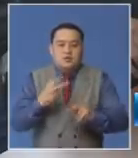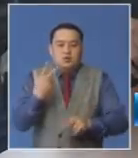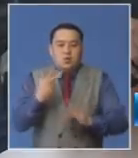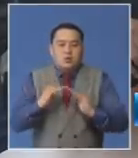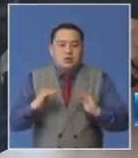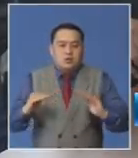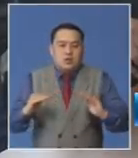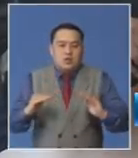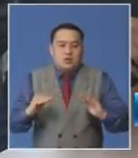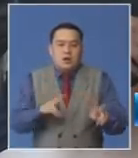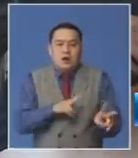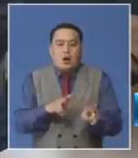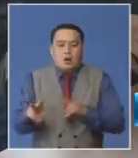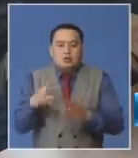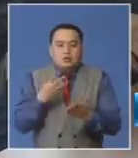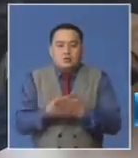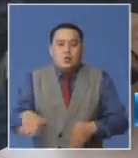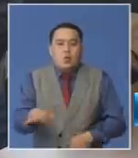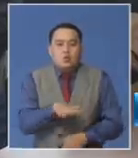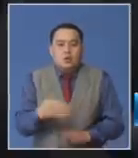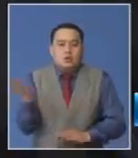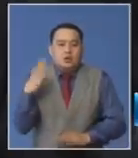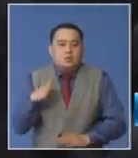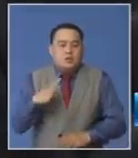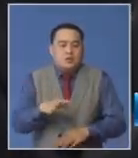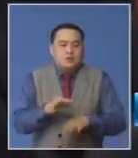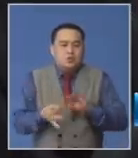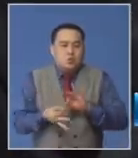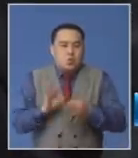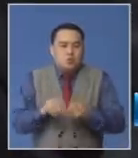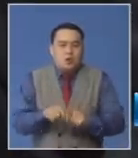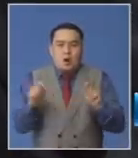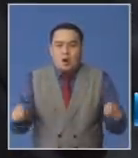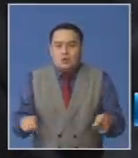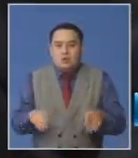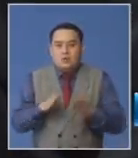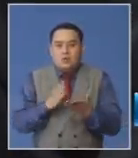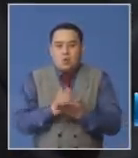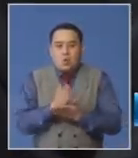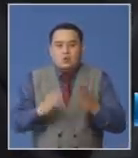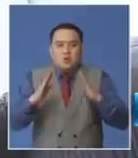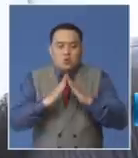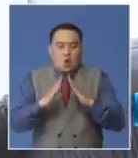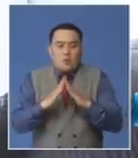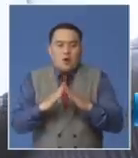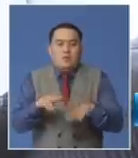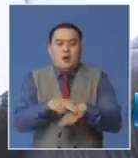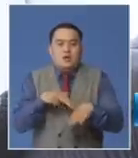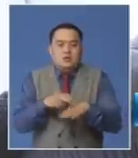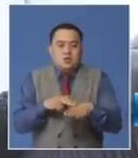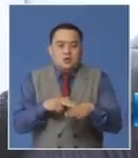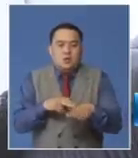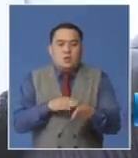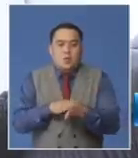детей контролировать свой участок раньше ему было сложно с открытием административно жилого комплекса для участкового